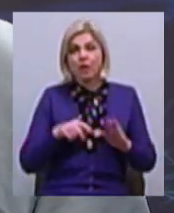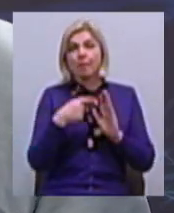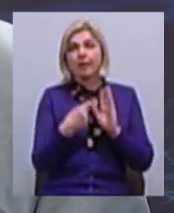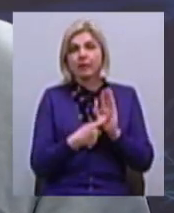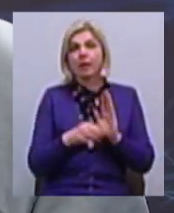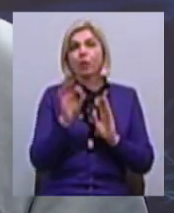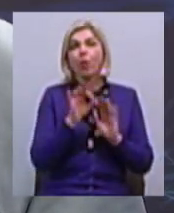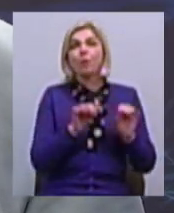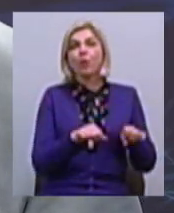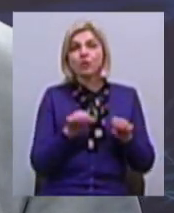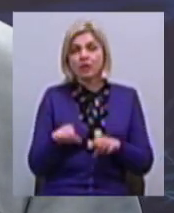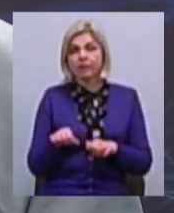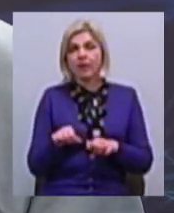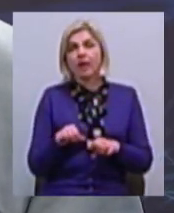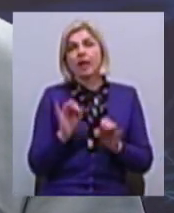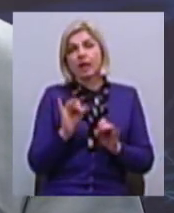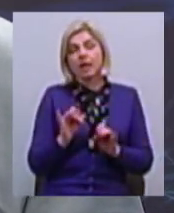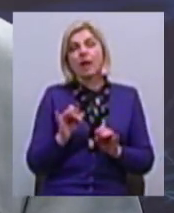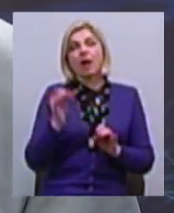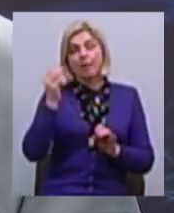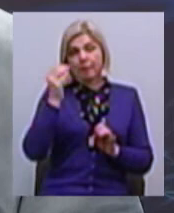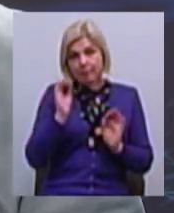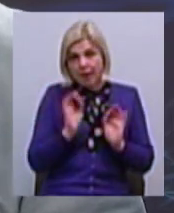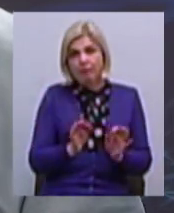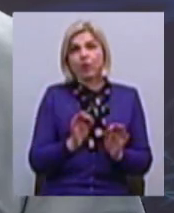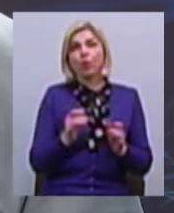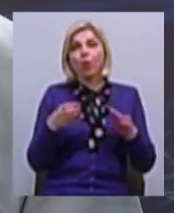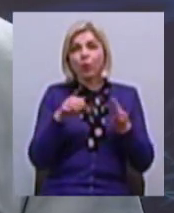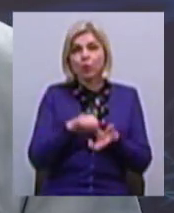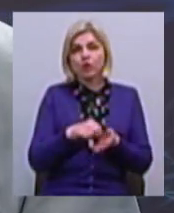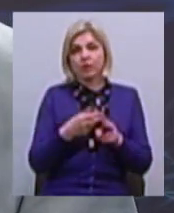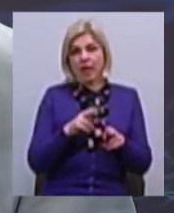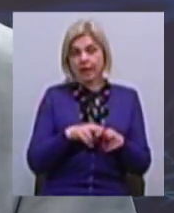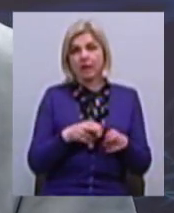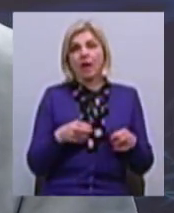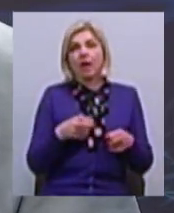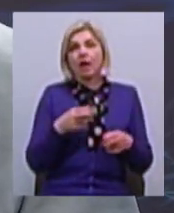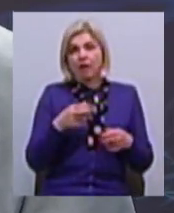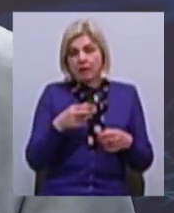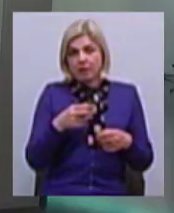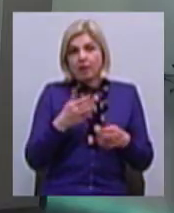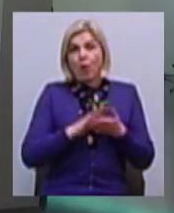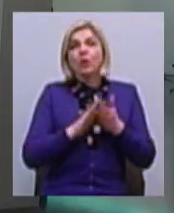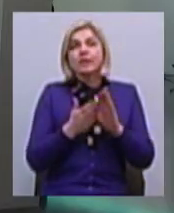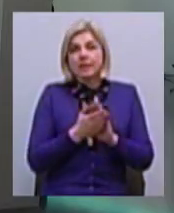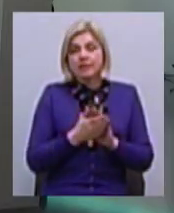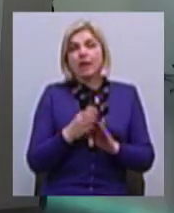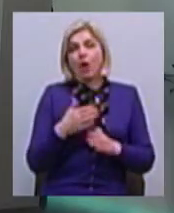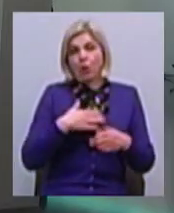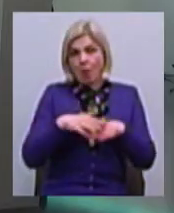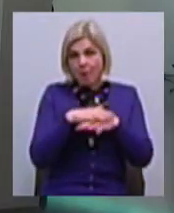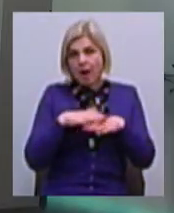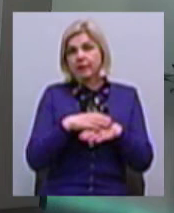щодо можливості та доцільності участі в цій концесії в конкурсі громади міста Миколаєва,